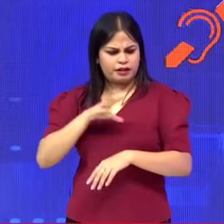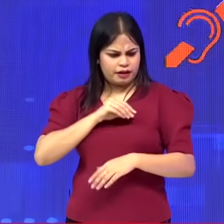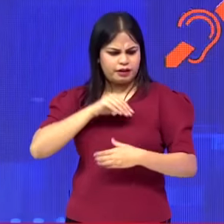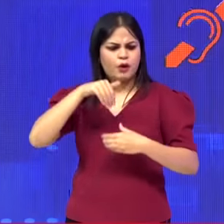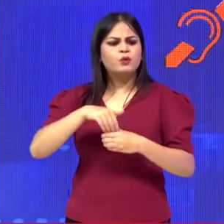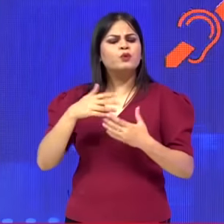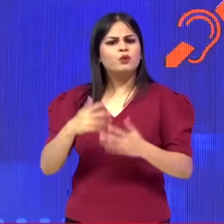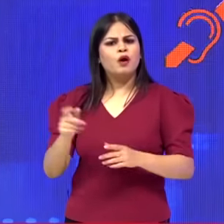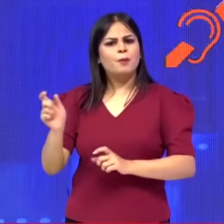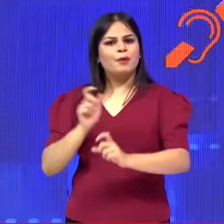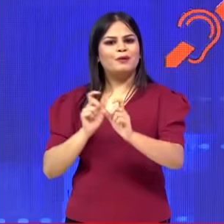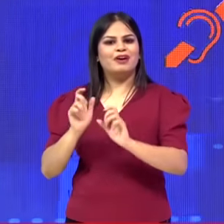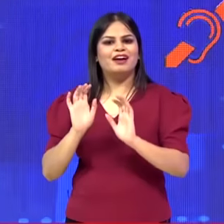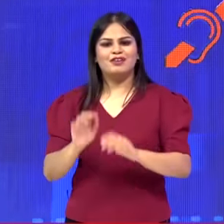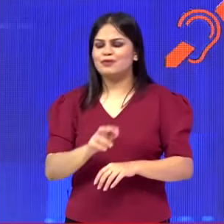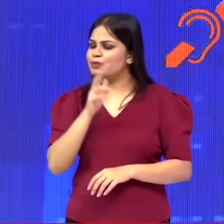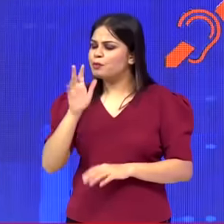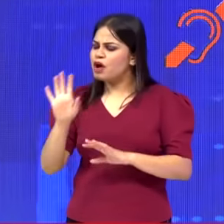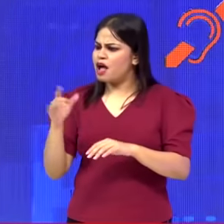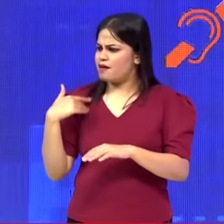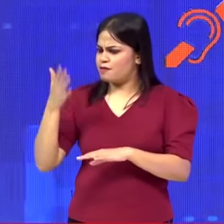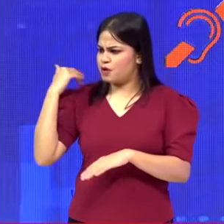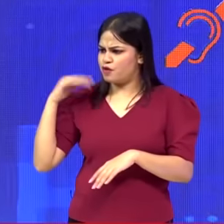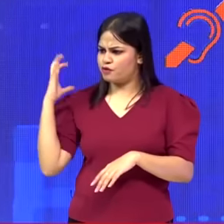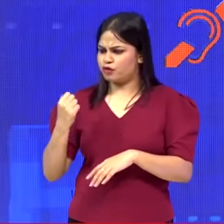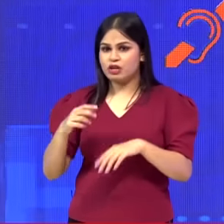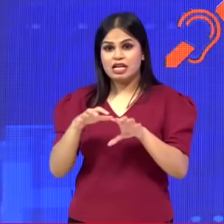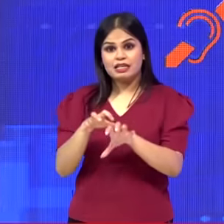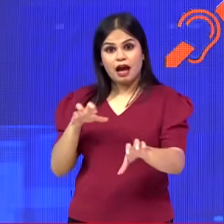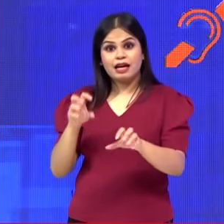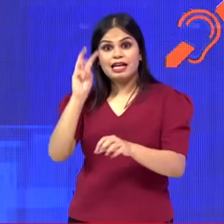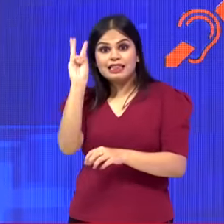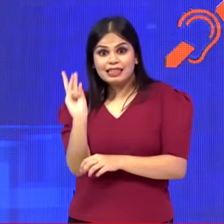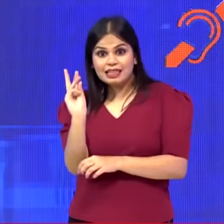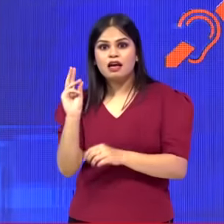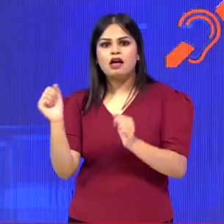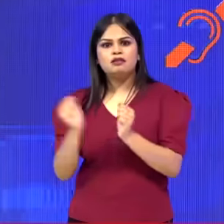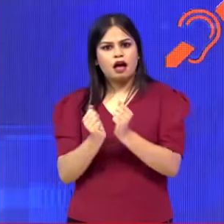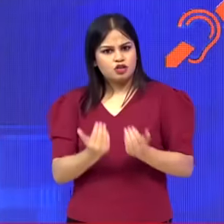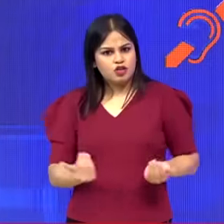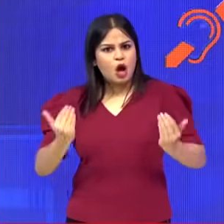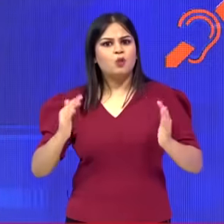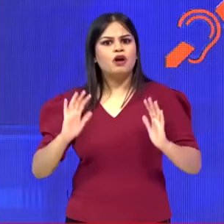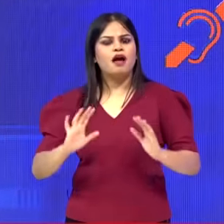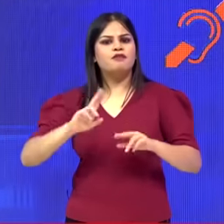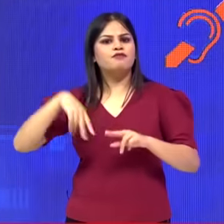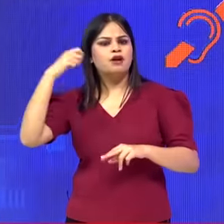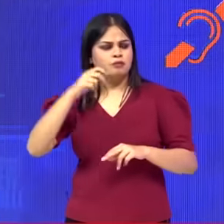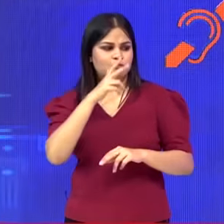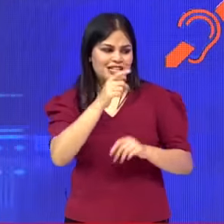का। और एक सुन रहे हैं कि टाइगर 3 में शाहरुख भी नजर आएंगे आपके साथ। ये सरप्राइज